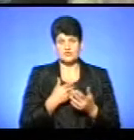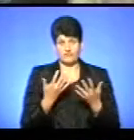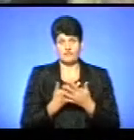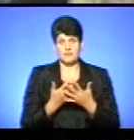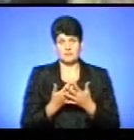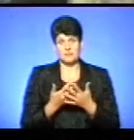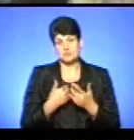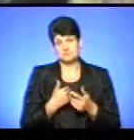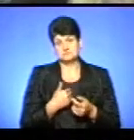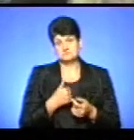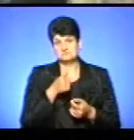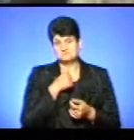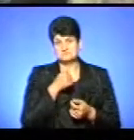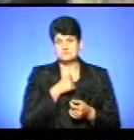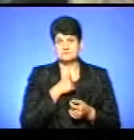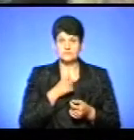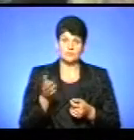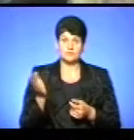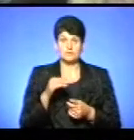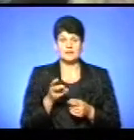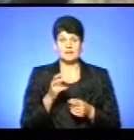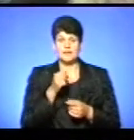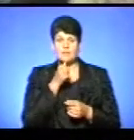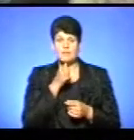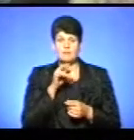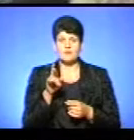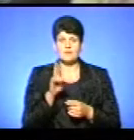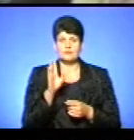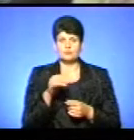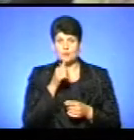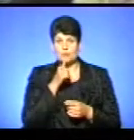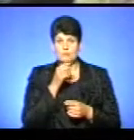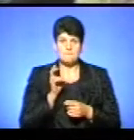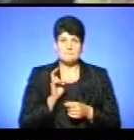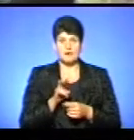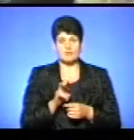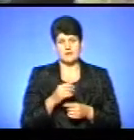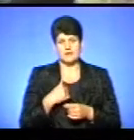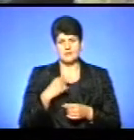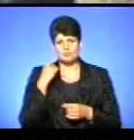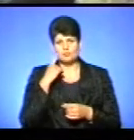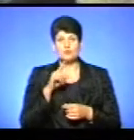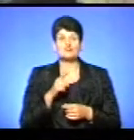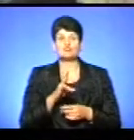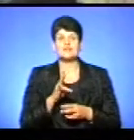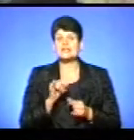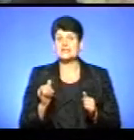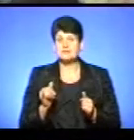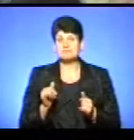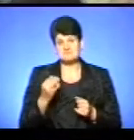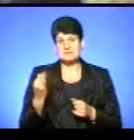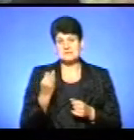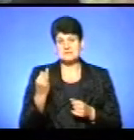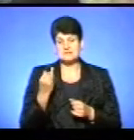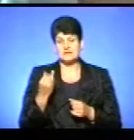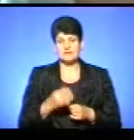кажу, так, хотілося б, звичайно, кажу, ну, прийди на проби, в п'ятницю будуть проби, приходь. І я подумала, чому б ні, ну, тобто, це цікаво в